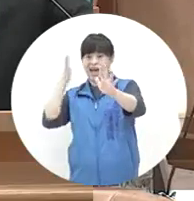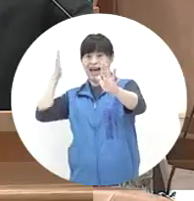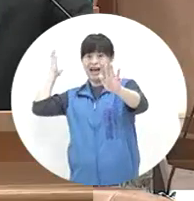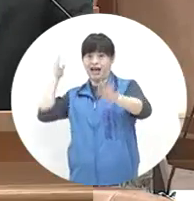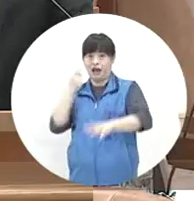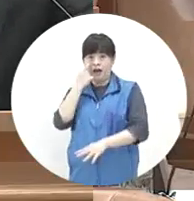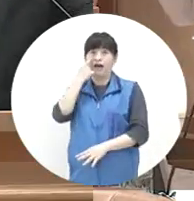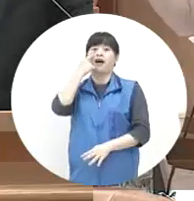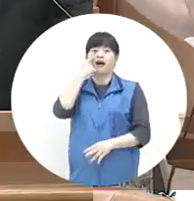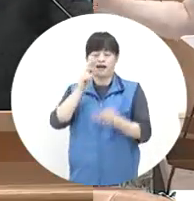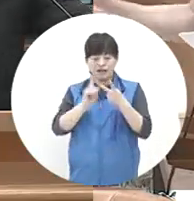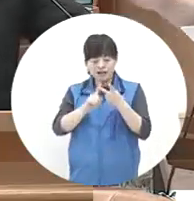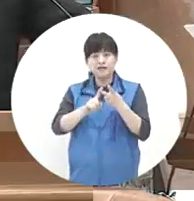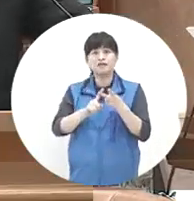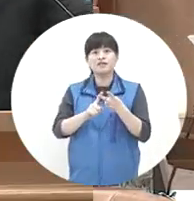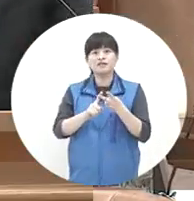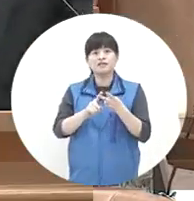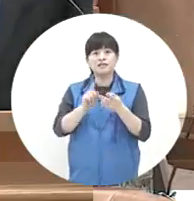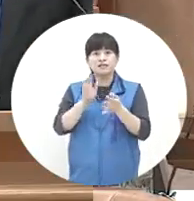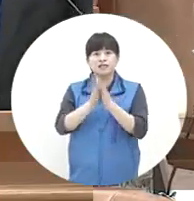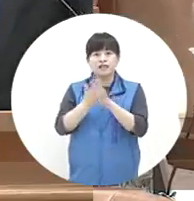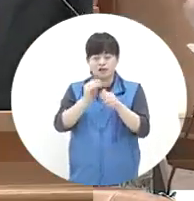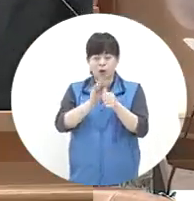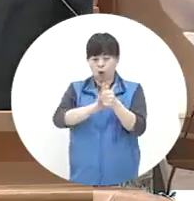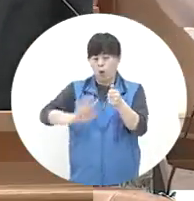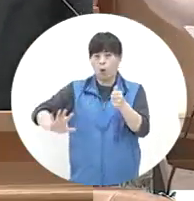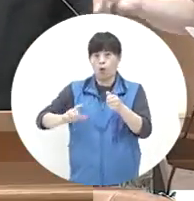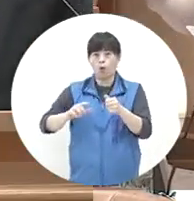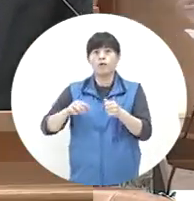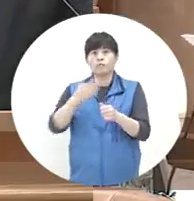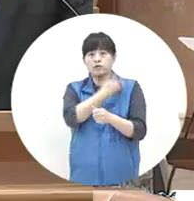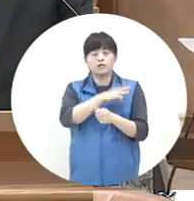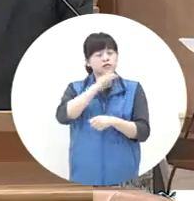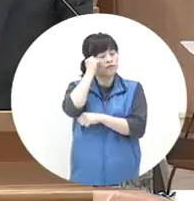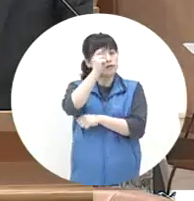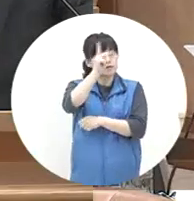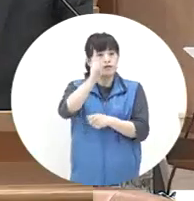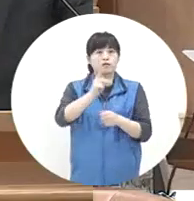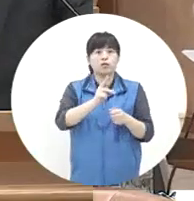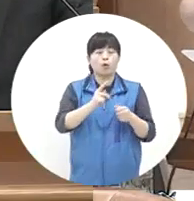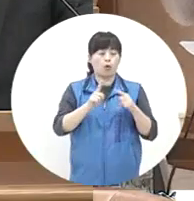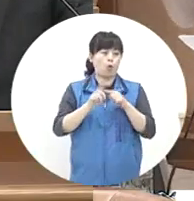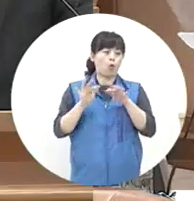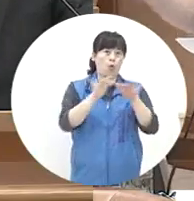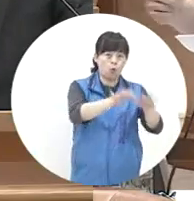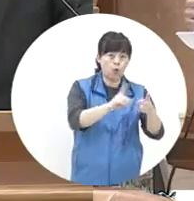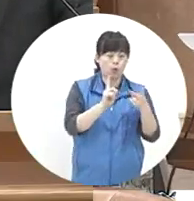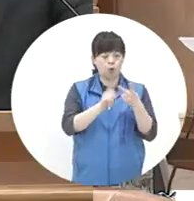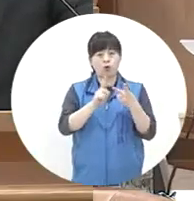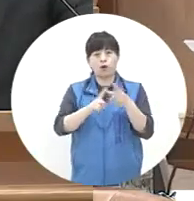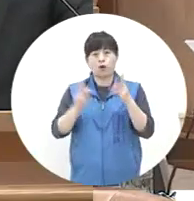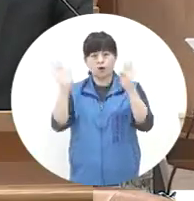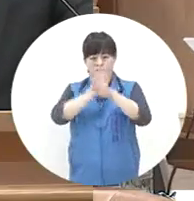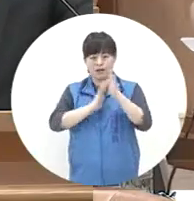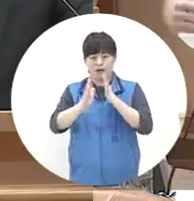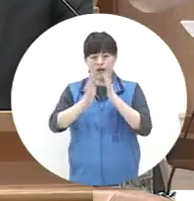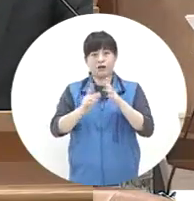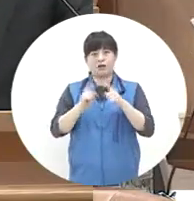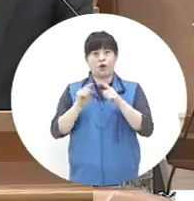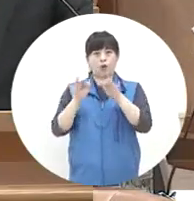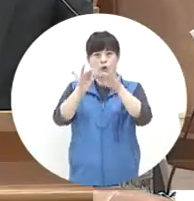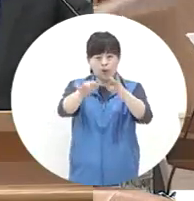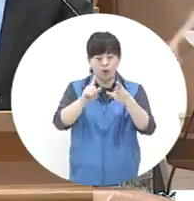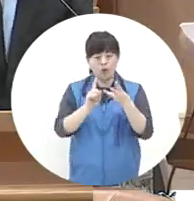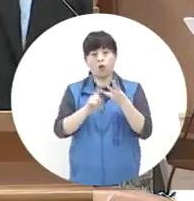况啦，或者你看造成周边哦，无论住饭店的效益啦，这个夜市的效益，还有这